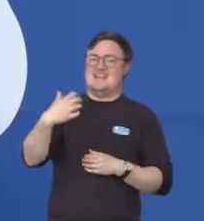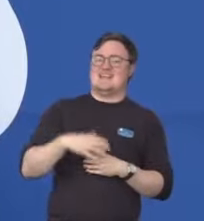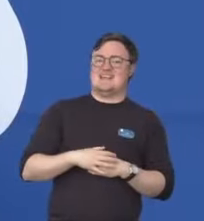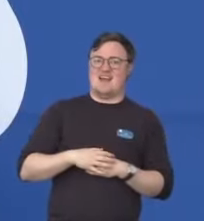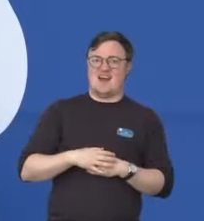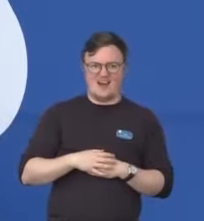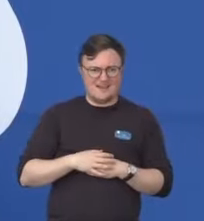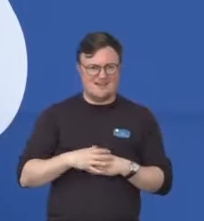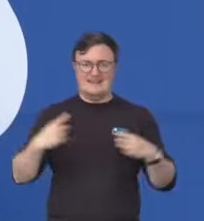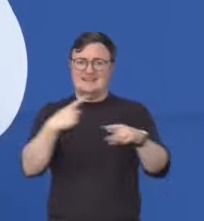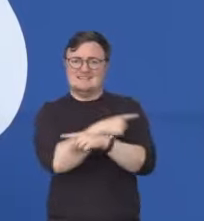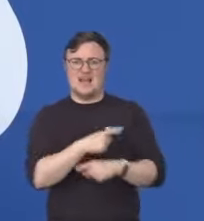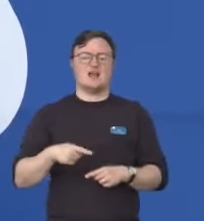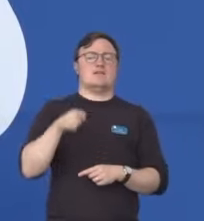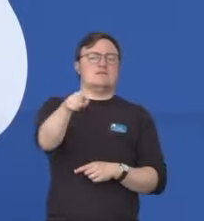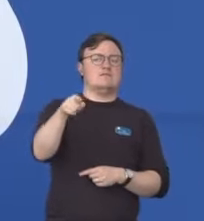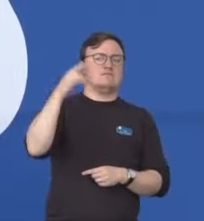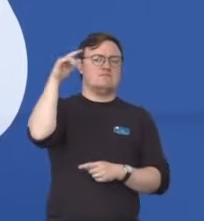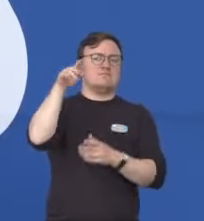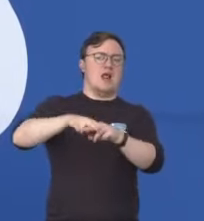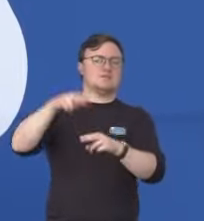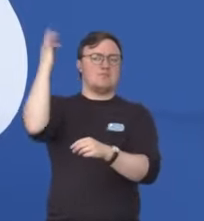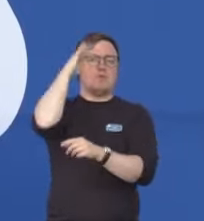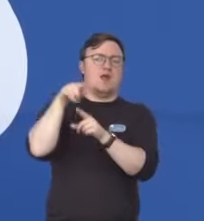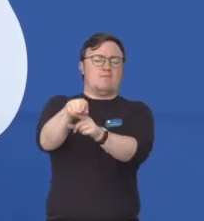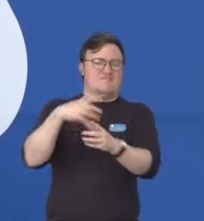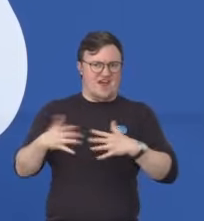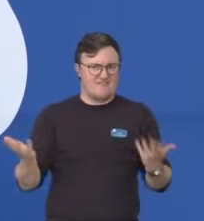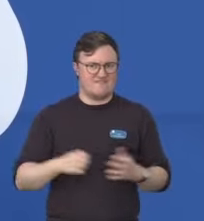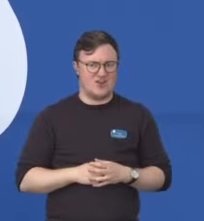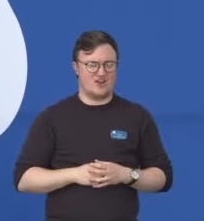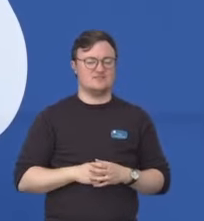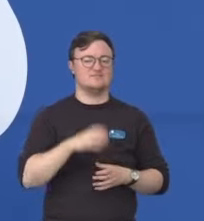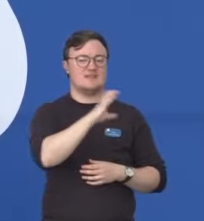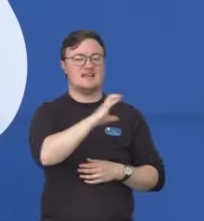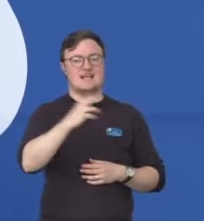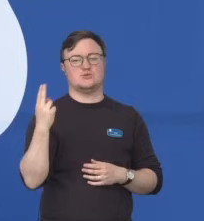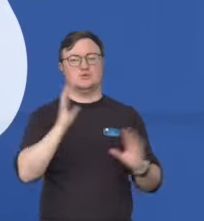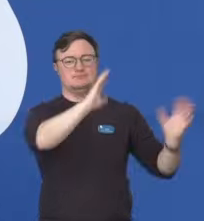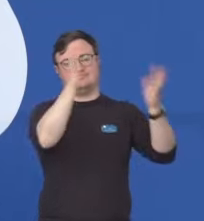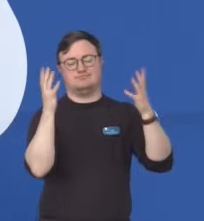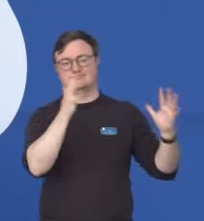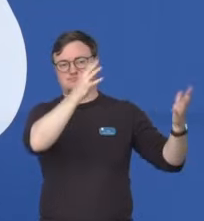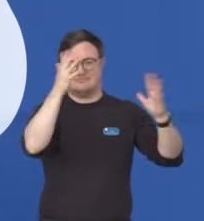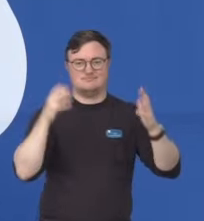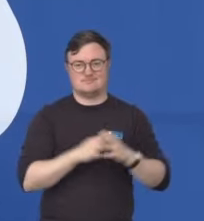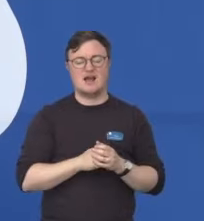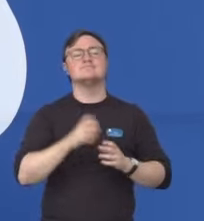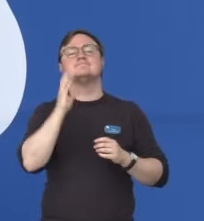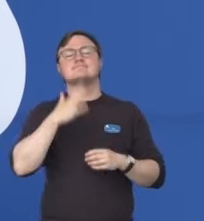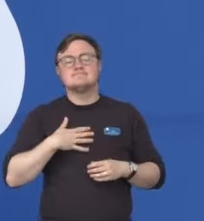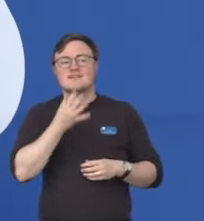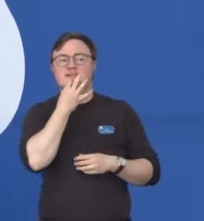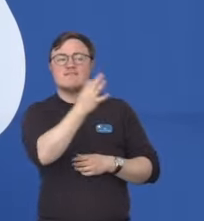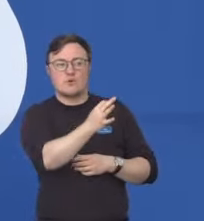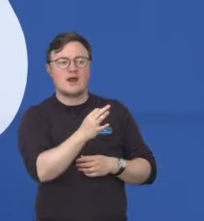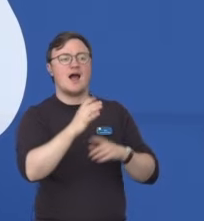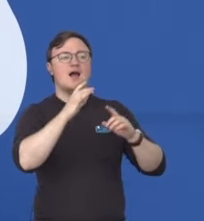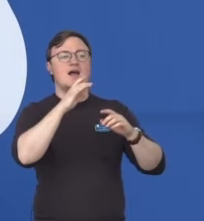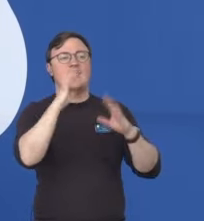stora delar av vårt samhälle som problem? Tack så mycket för det, SSU. Och vi vänder oss till Liberala ungdomsförbundet och